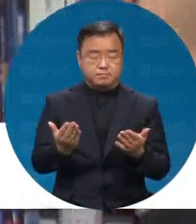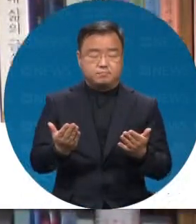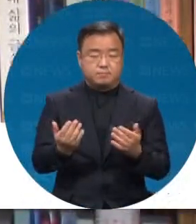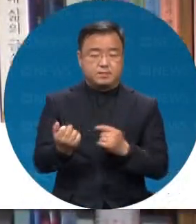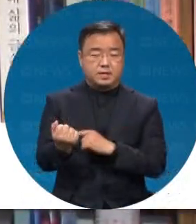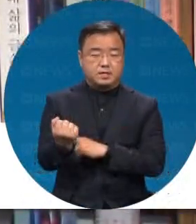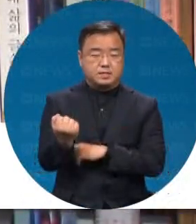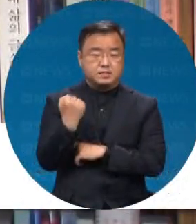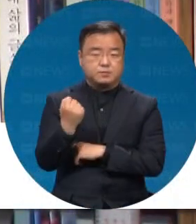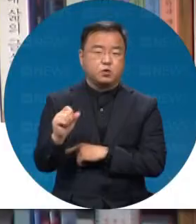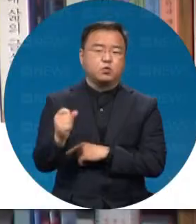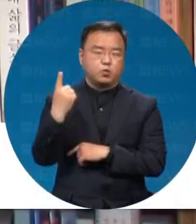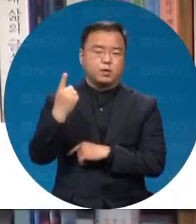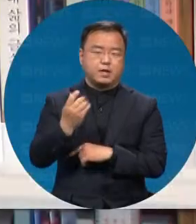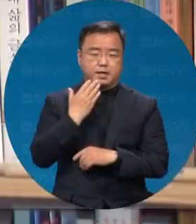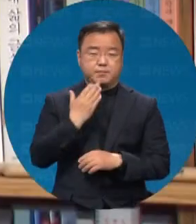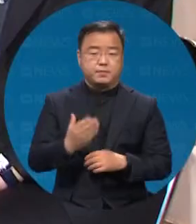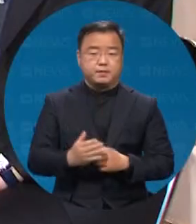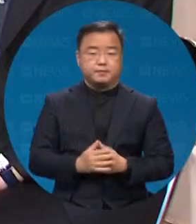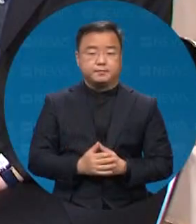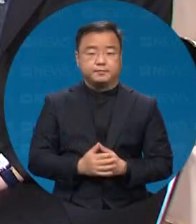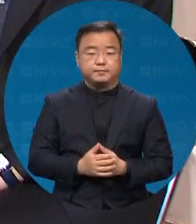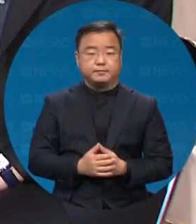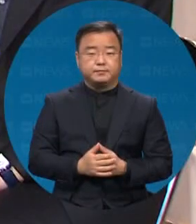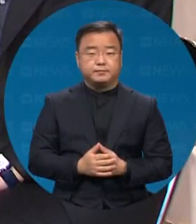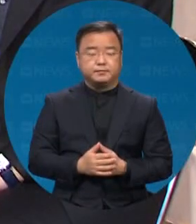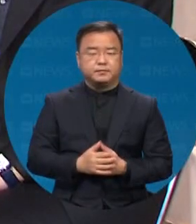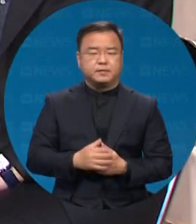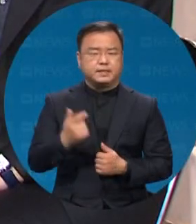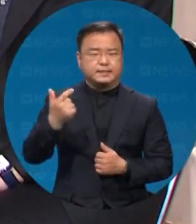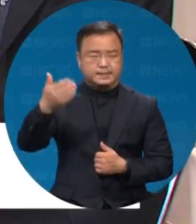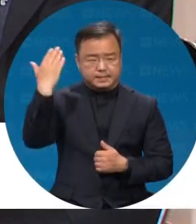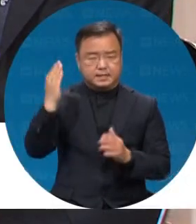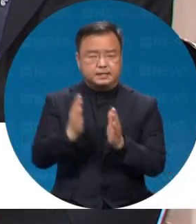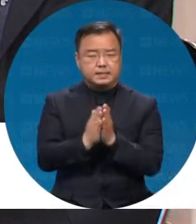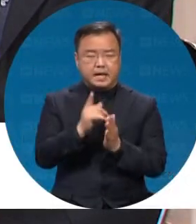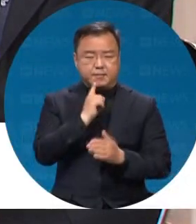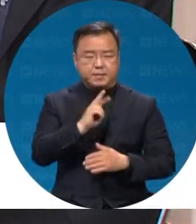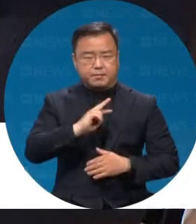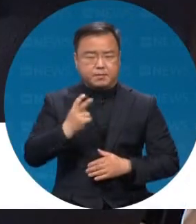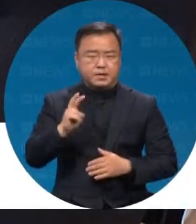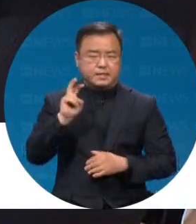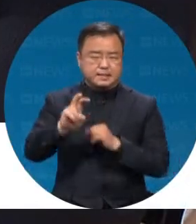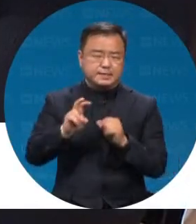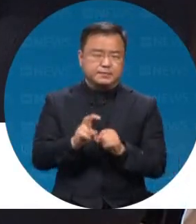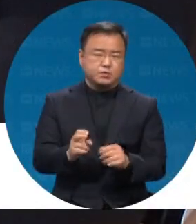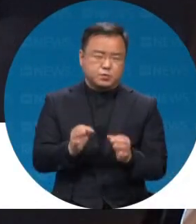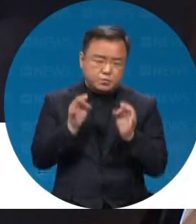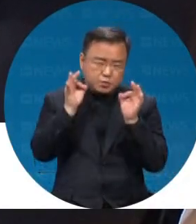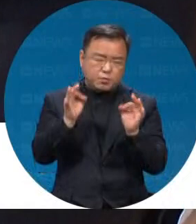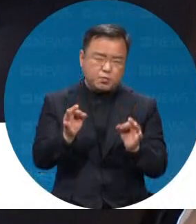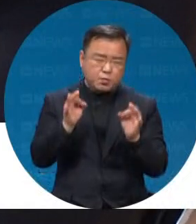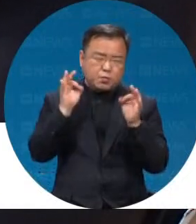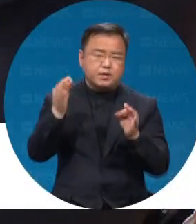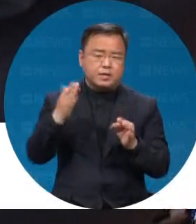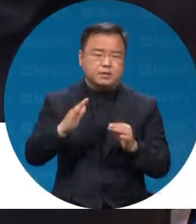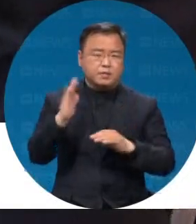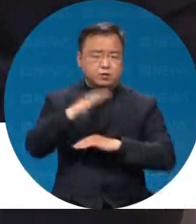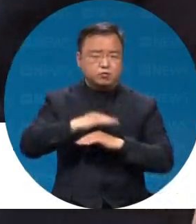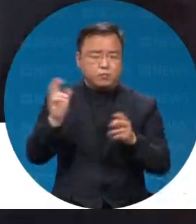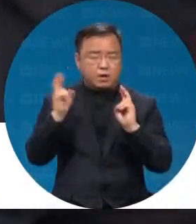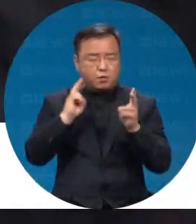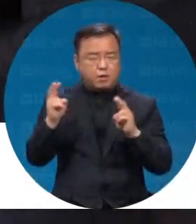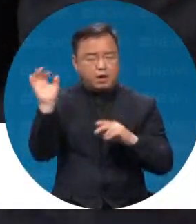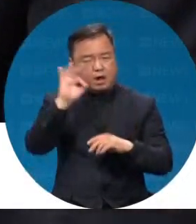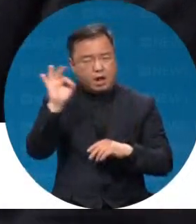했다 라고 할 수 있겠습니다 고전 번역의 20년 넘게 매달렸지만 출판사를 찾지 못해 곤경에 처했던